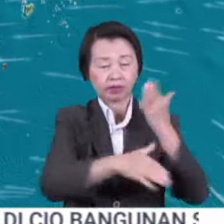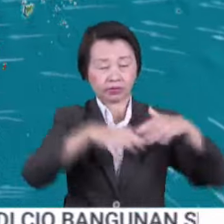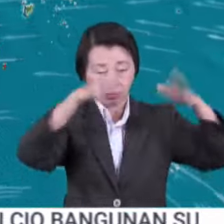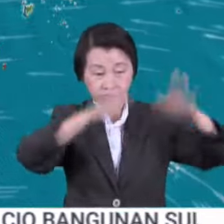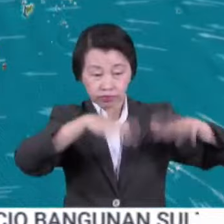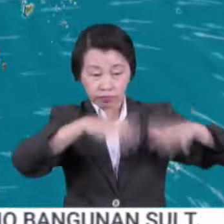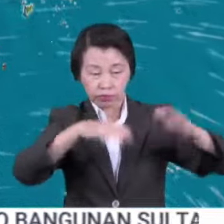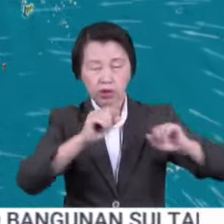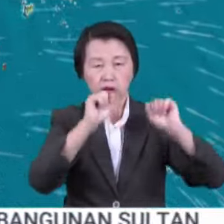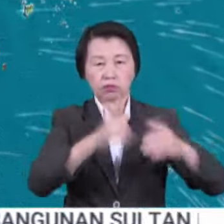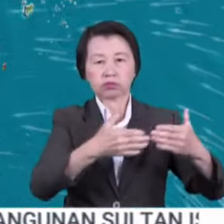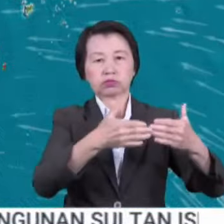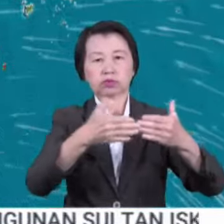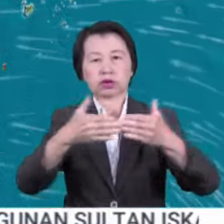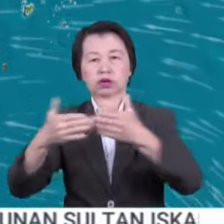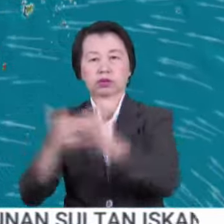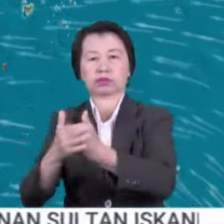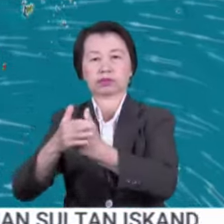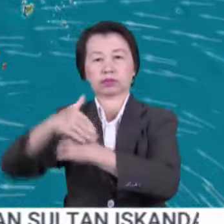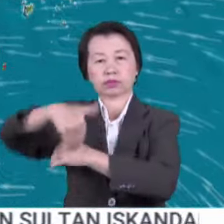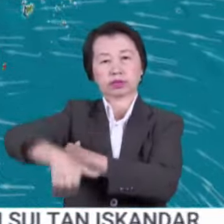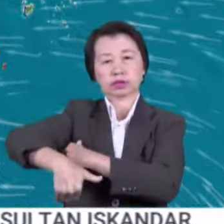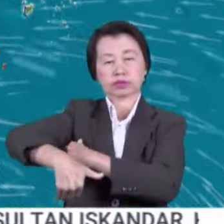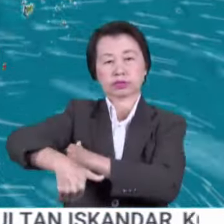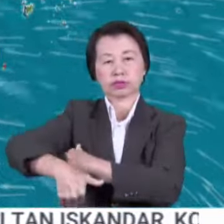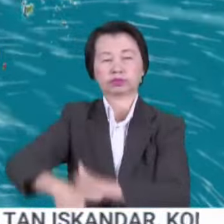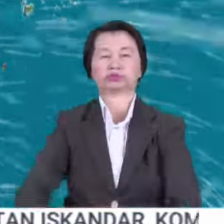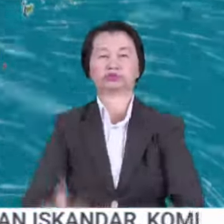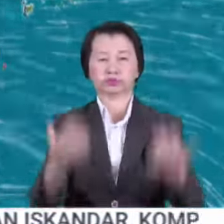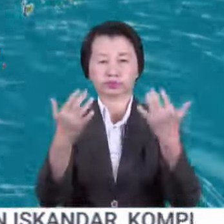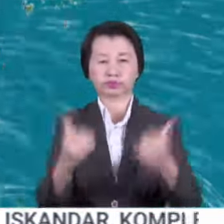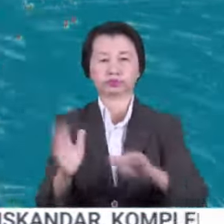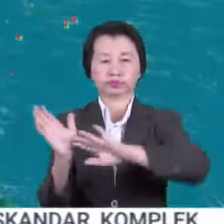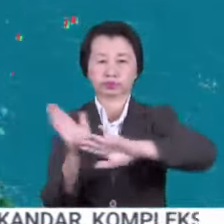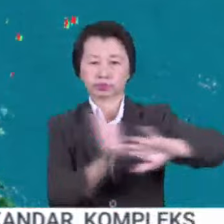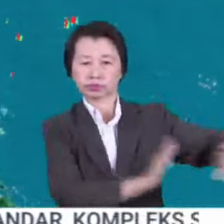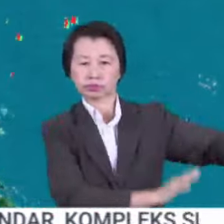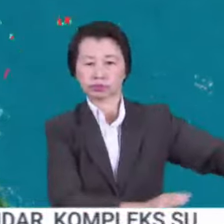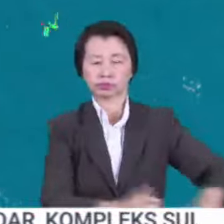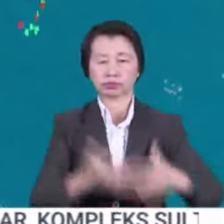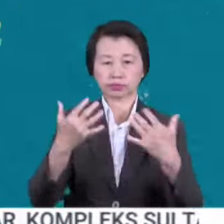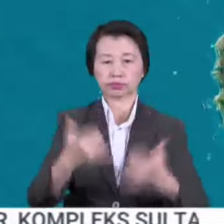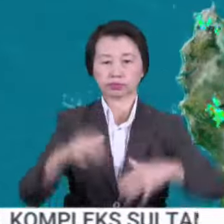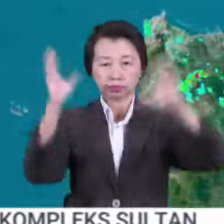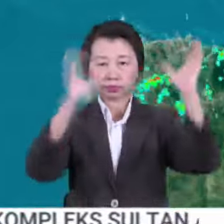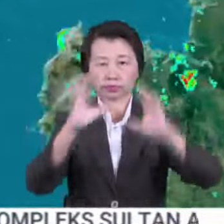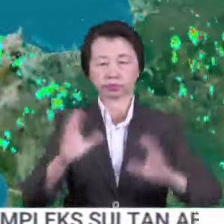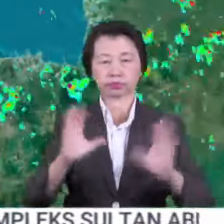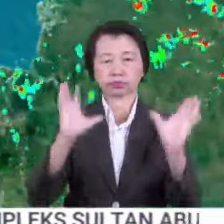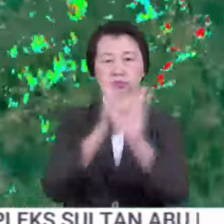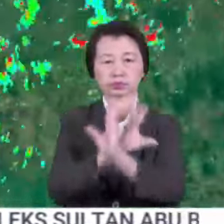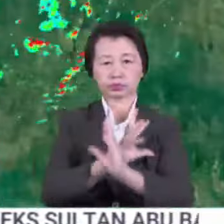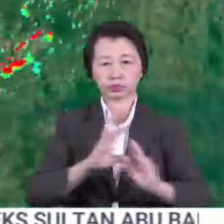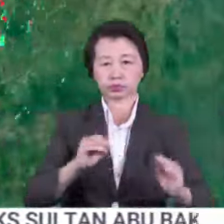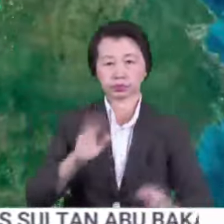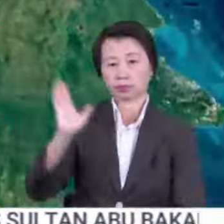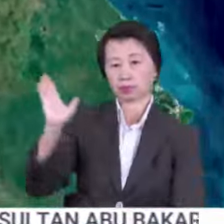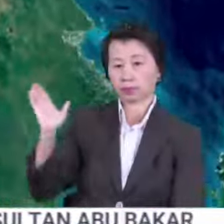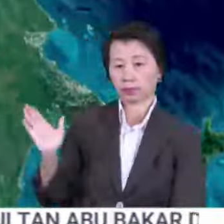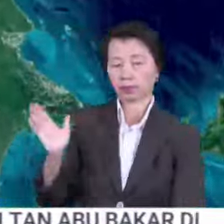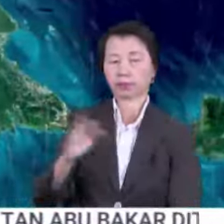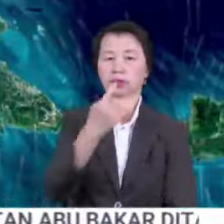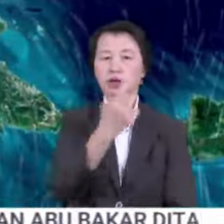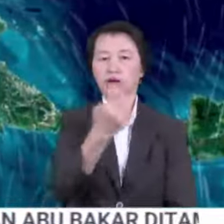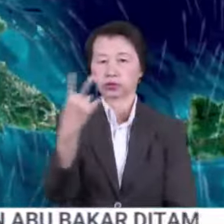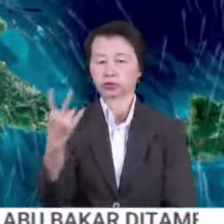menjagakan boleh berlanjutan sehingga ke malam nanti seterusnya pula kita beralih pada keadaan cuaca di sarawang hujan di satu